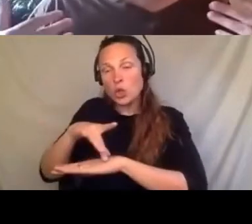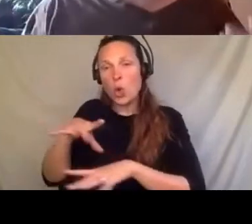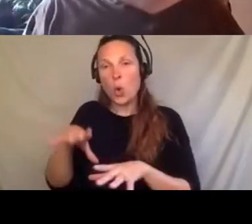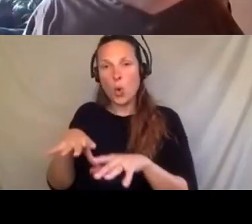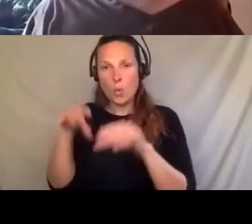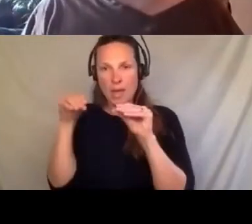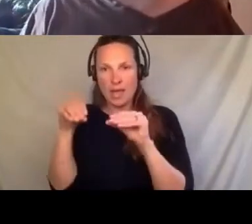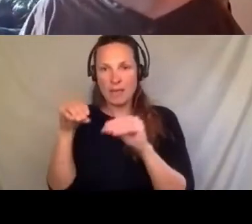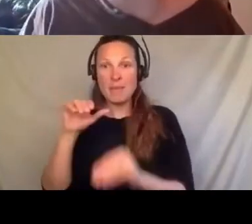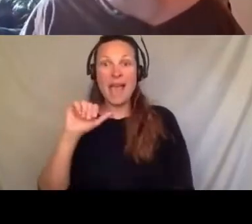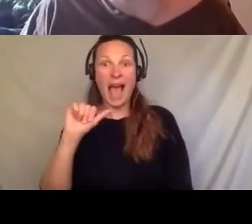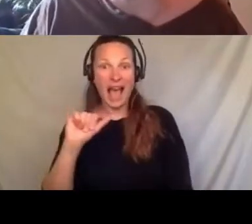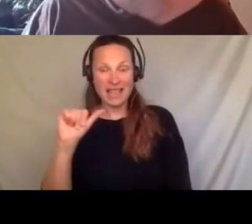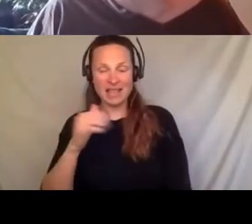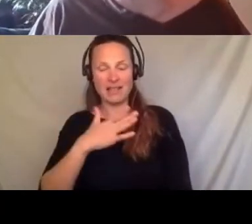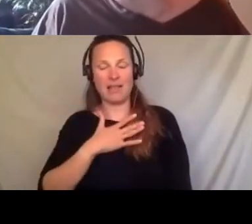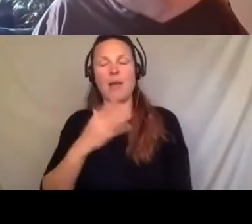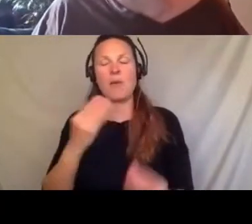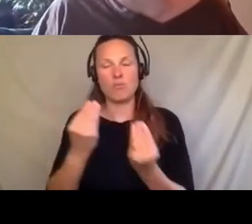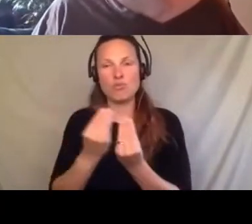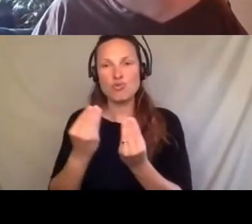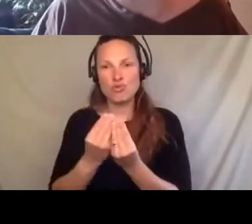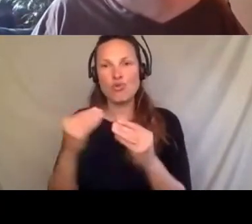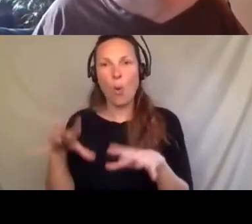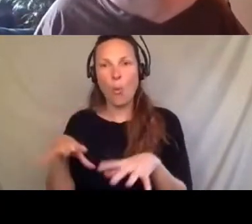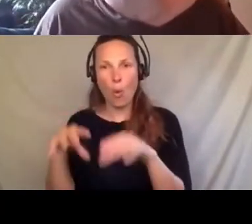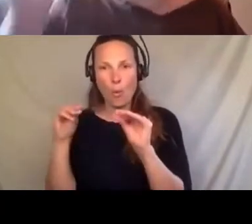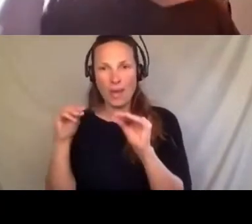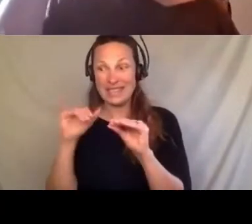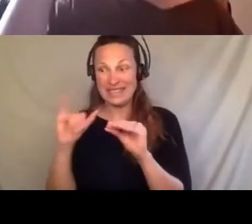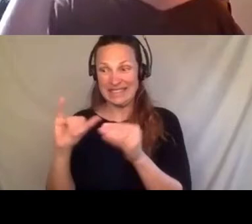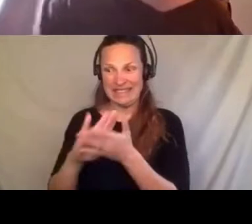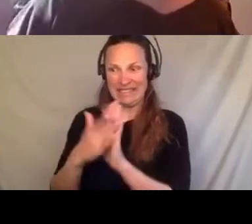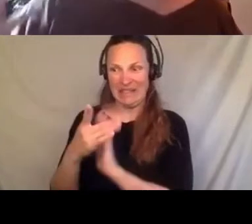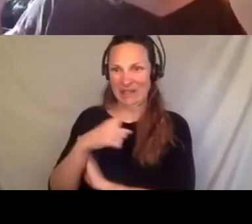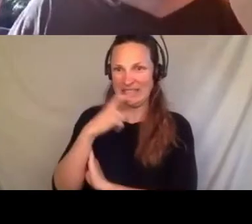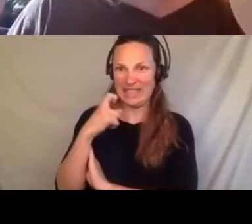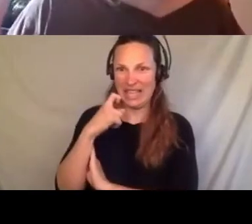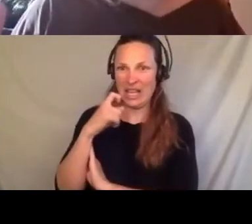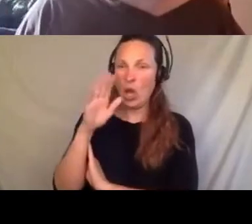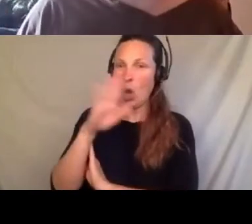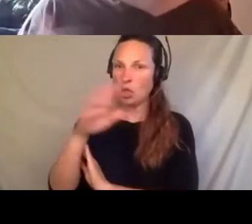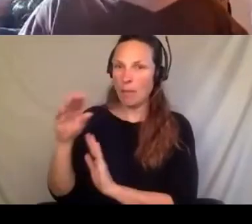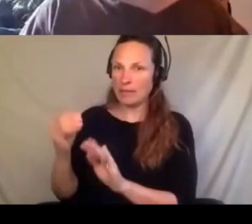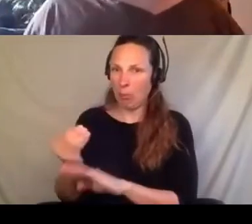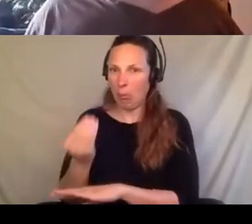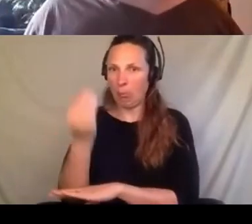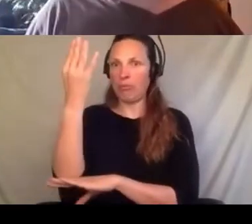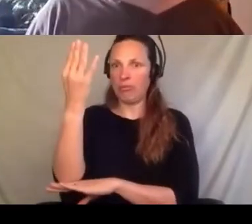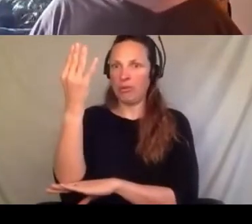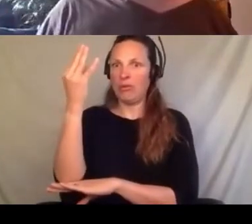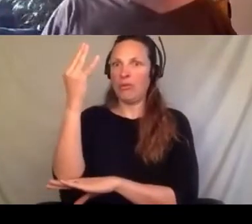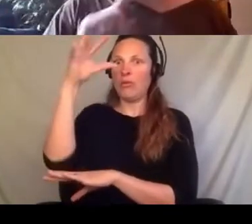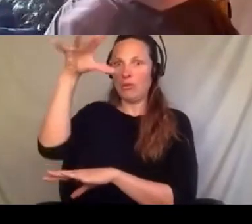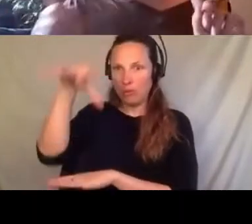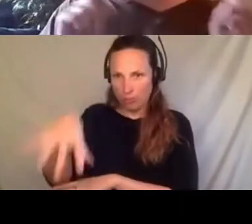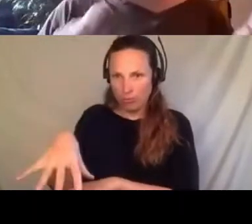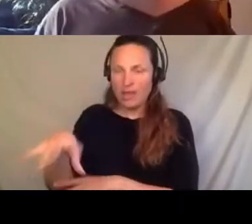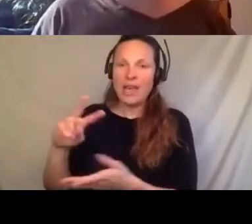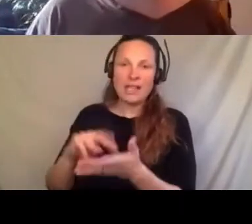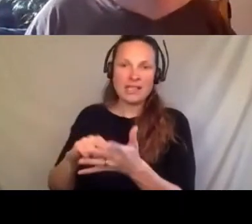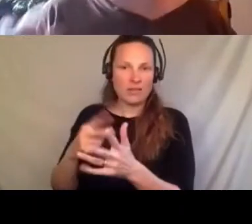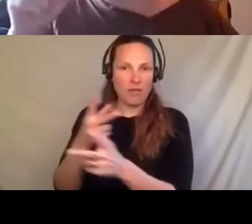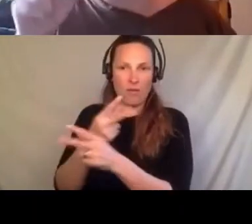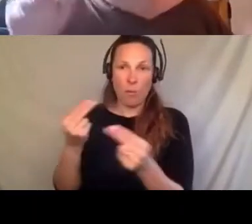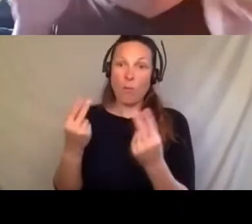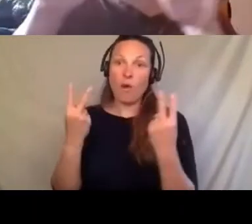elle aime ça être dans l'humidité. Donc, si elle devient sèche, là, pouf, elle va partir en graines et là, ça va se ressemer tout seul. Donc, ça, c'est